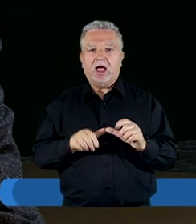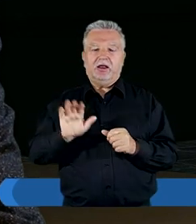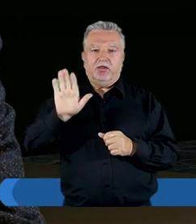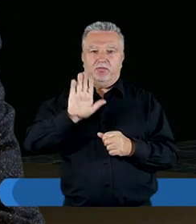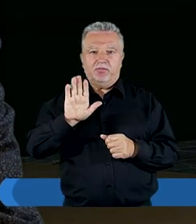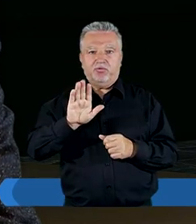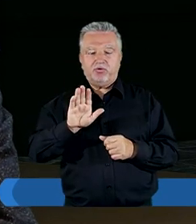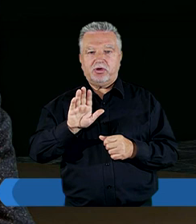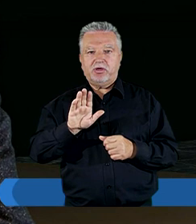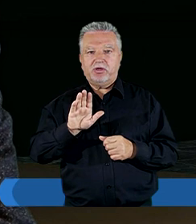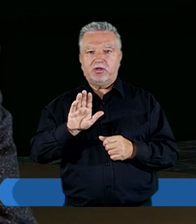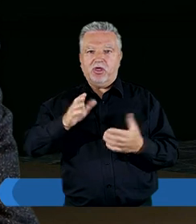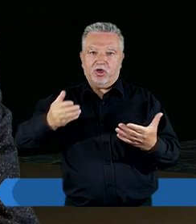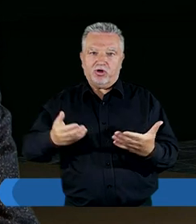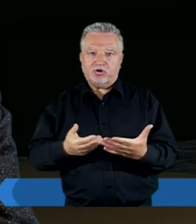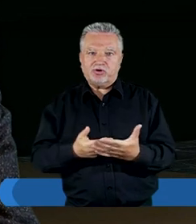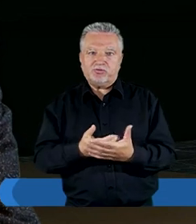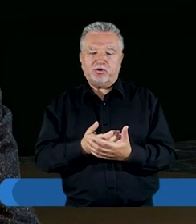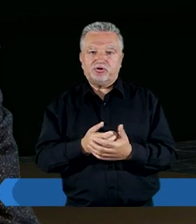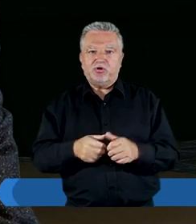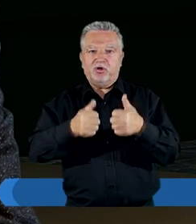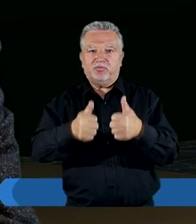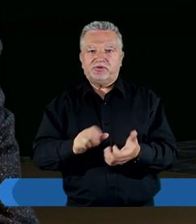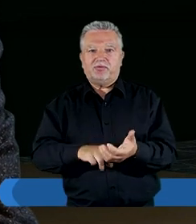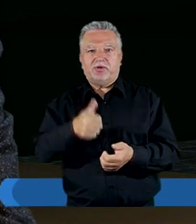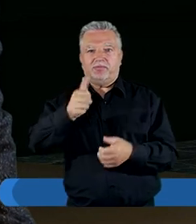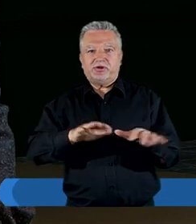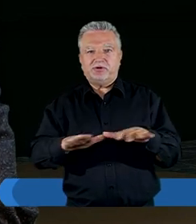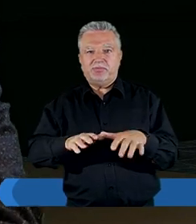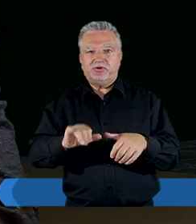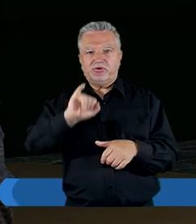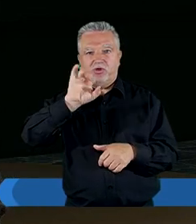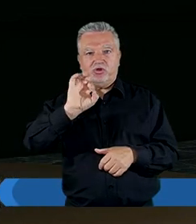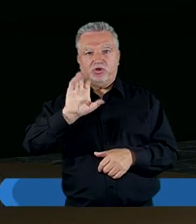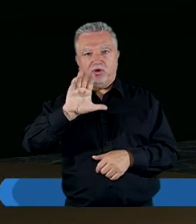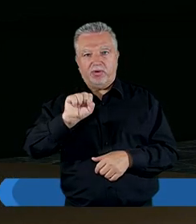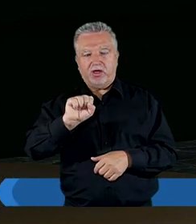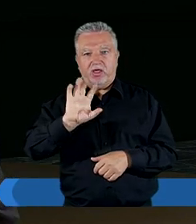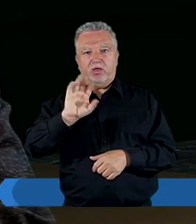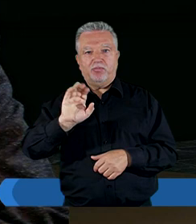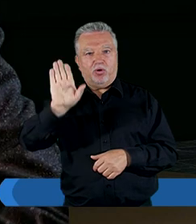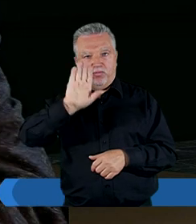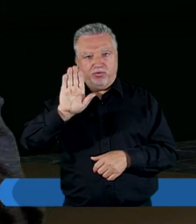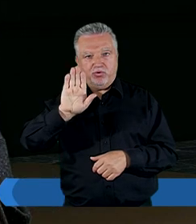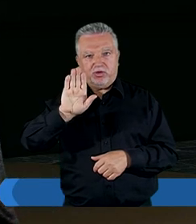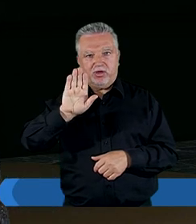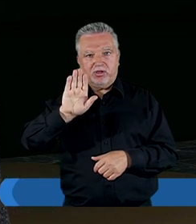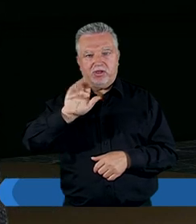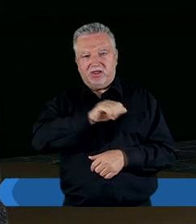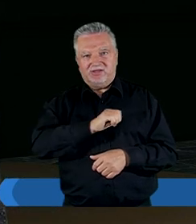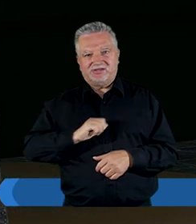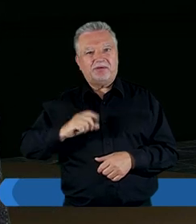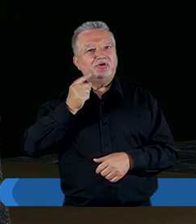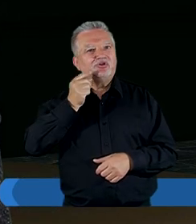Bóg wysunął Hioba na pierwsze miejsce od razu. Dlatego, że Bóg no, pewnie sam